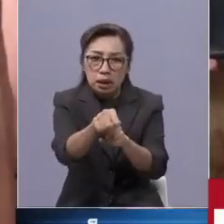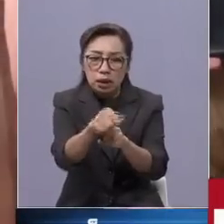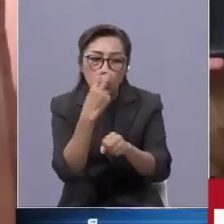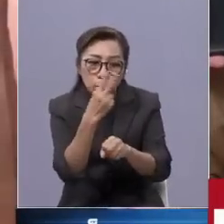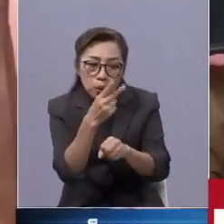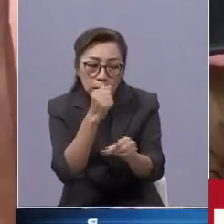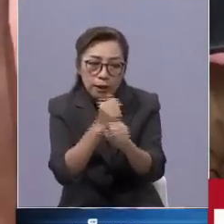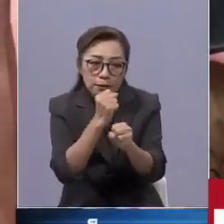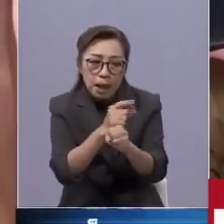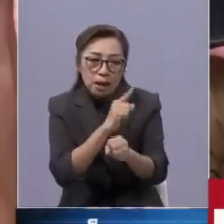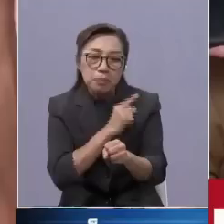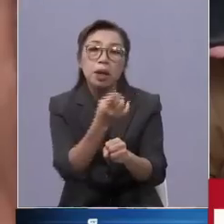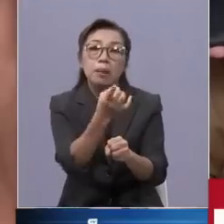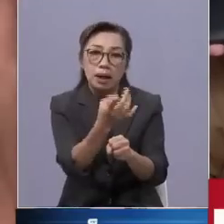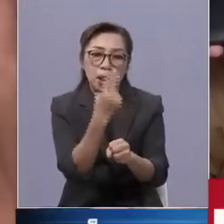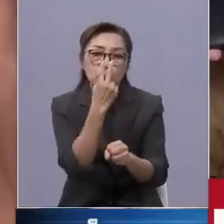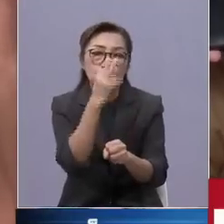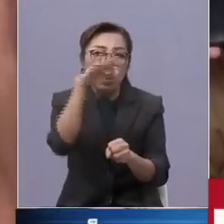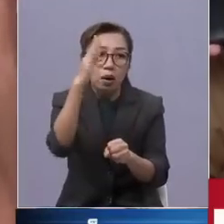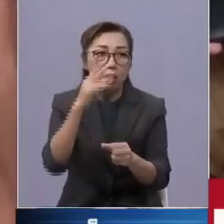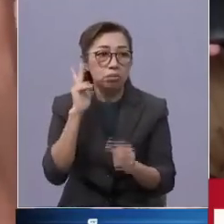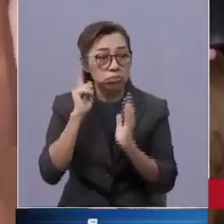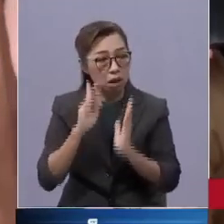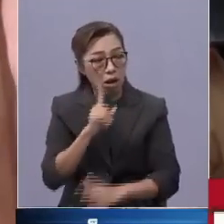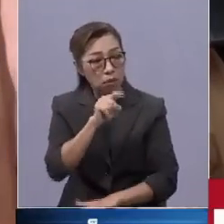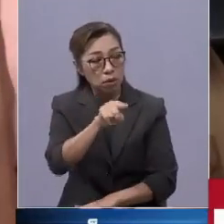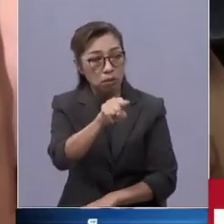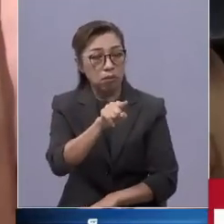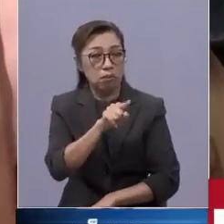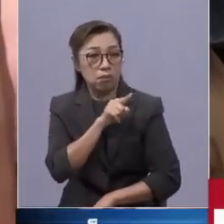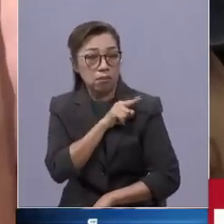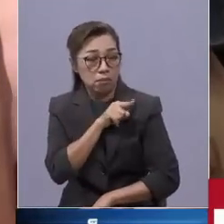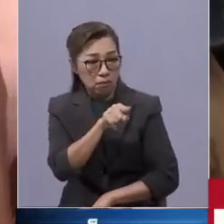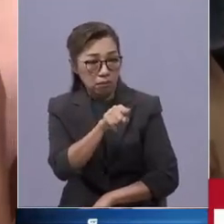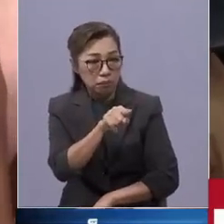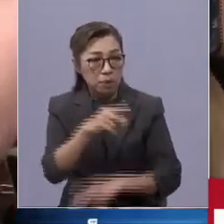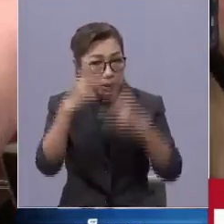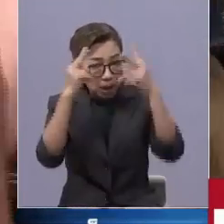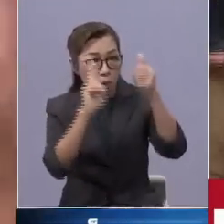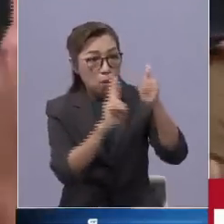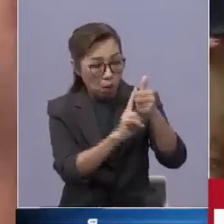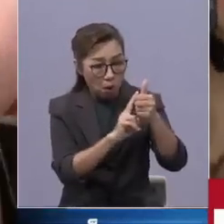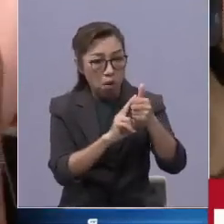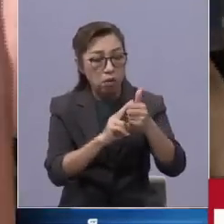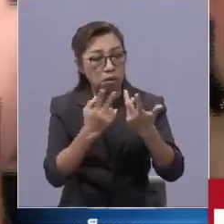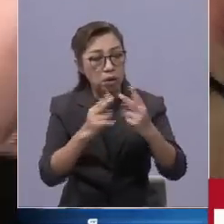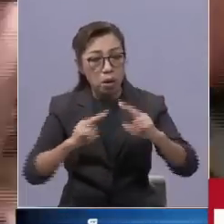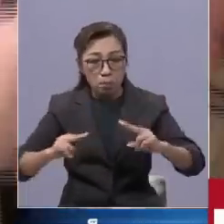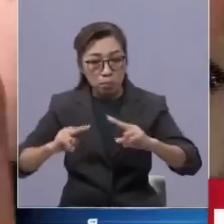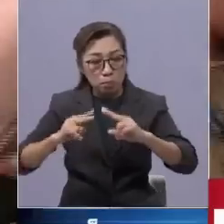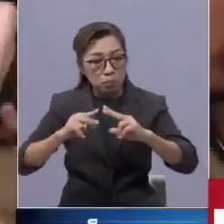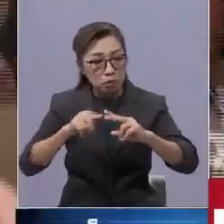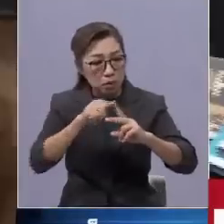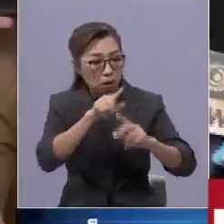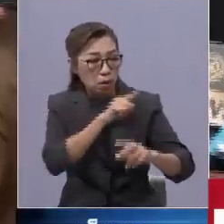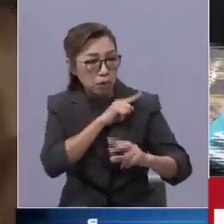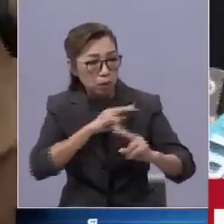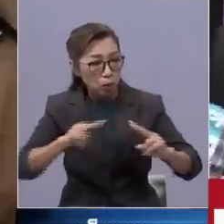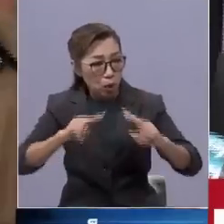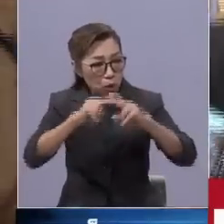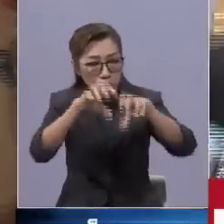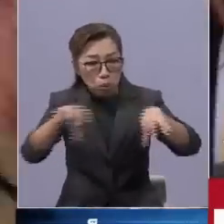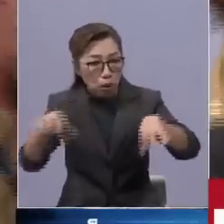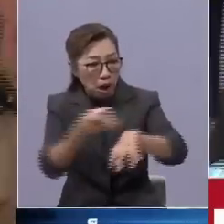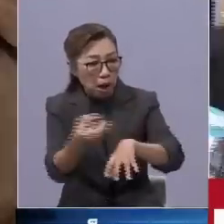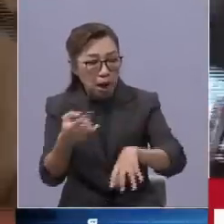ครับ ในส่วนท่านรองจะกำกับในฐานะรองนายกจะกำกับหน่วยงานไหนบ้างกระทรวงไหนบ้างคร ับ ยังไม่ได้